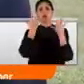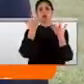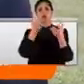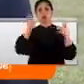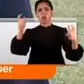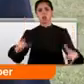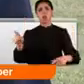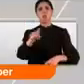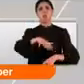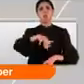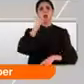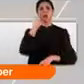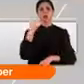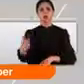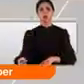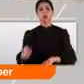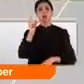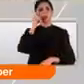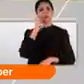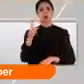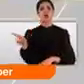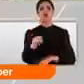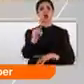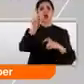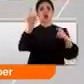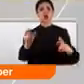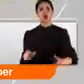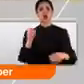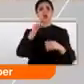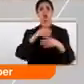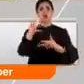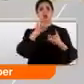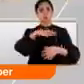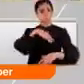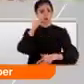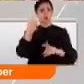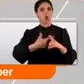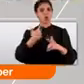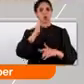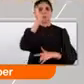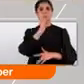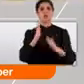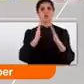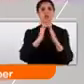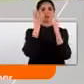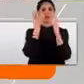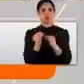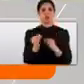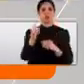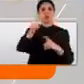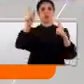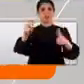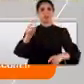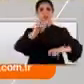en merkezi, en güzel yerinde. İddialarına göre Şanlıurfa'da içinde AVM, otel ve hatta 500 konutun bulunduğu bir kompleks